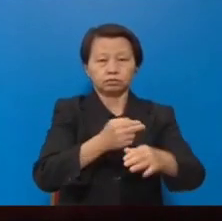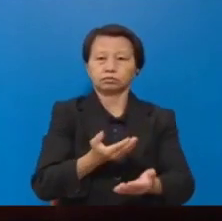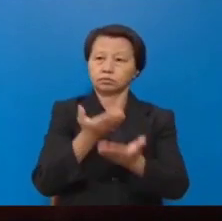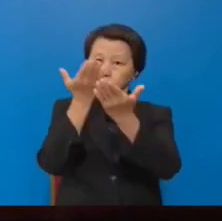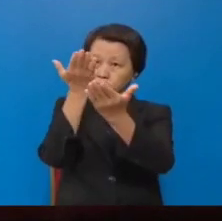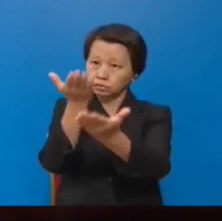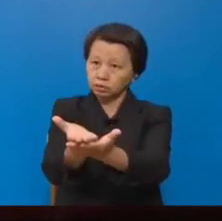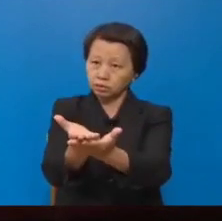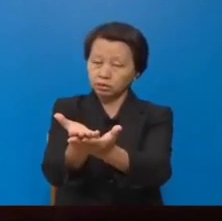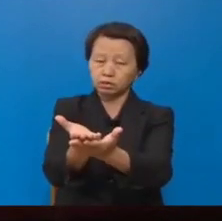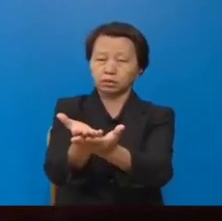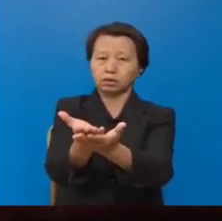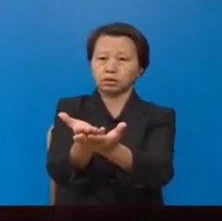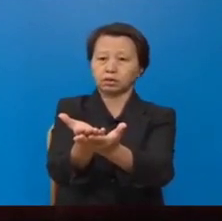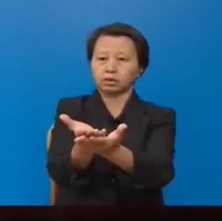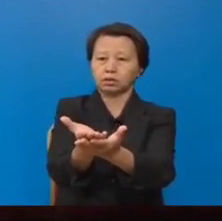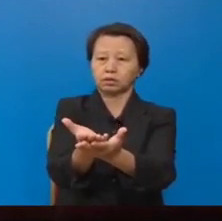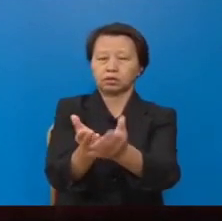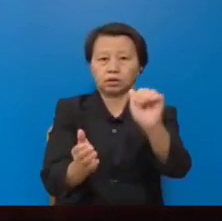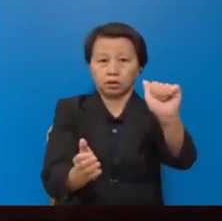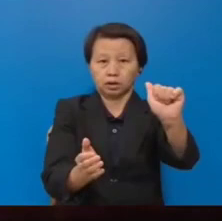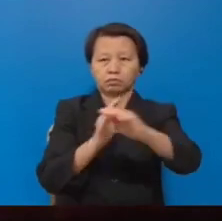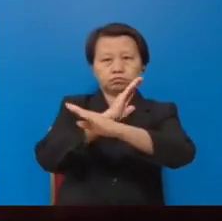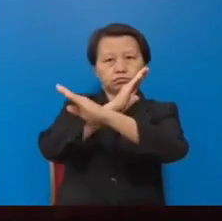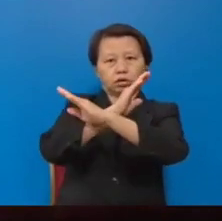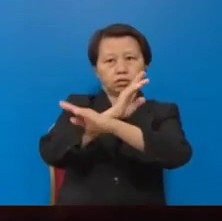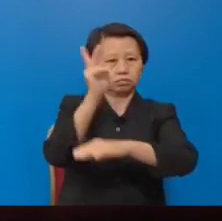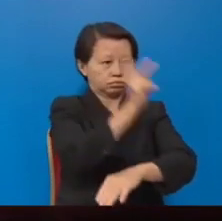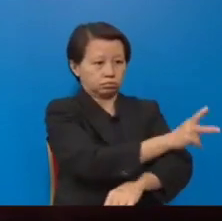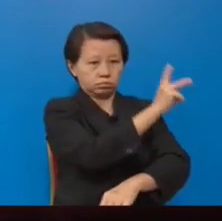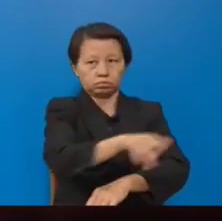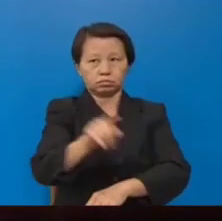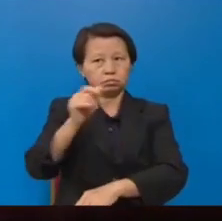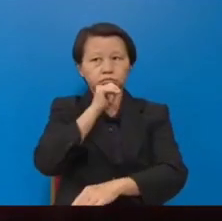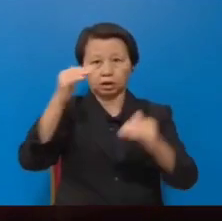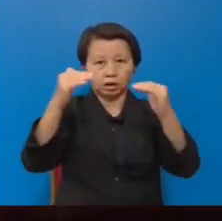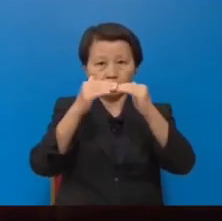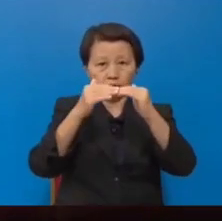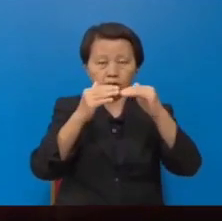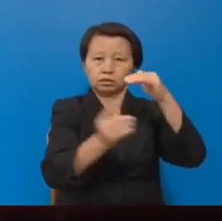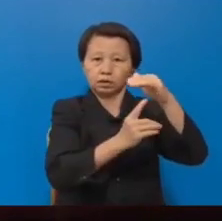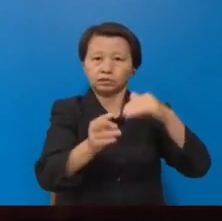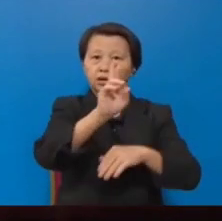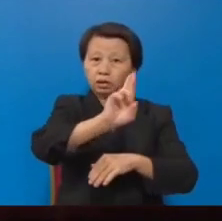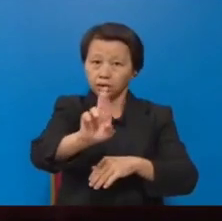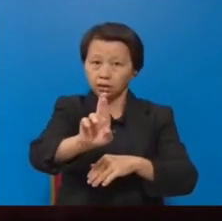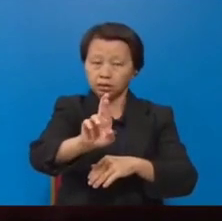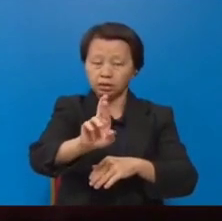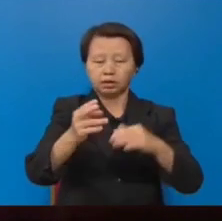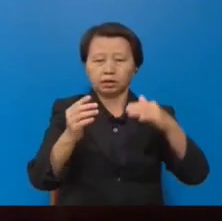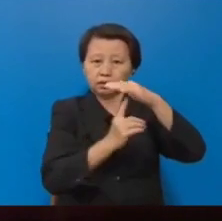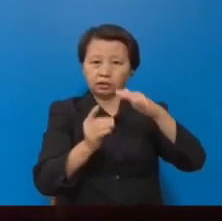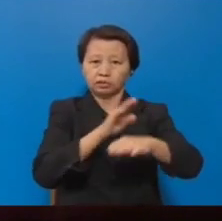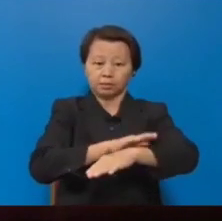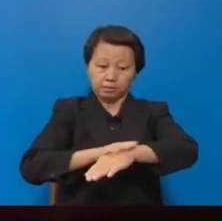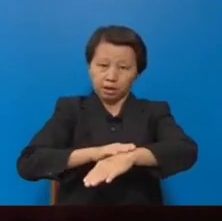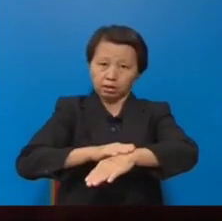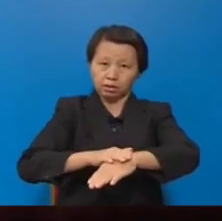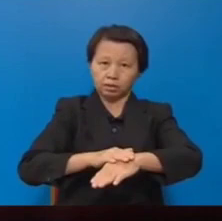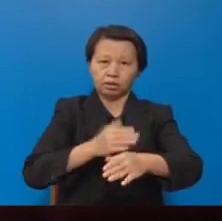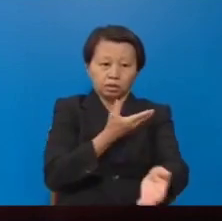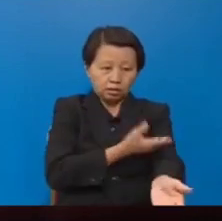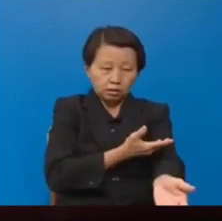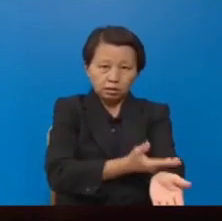mencadangkan agar eh larangan diskriminasi yang tidak adil atas dasar agama dasar bangsa